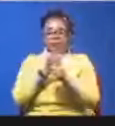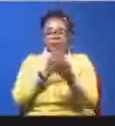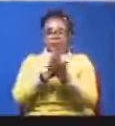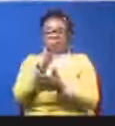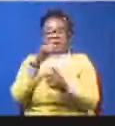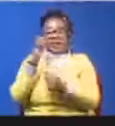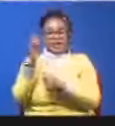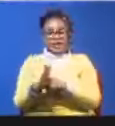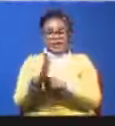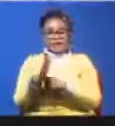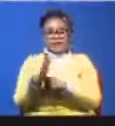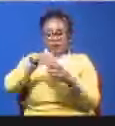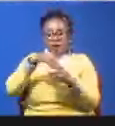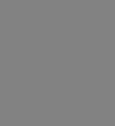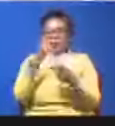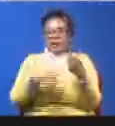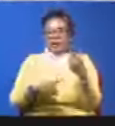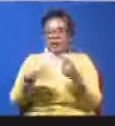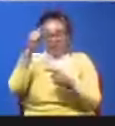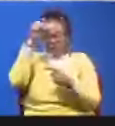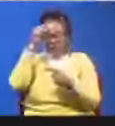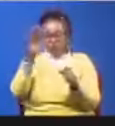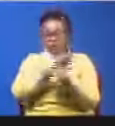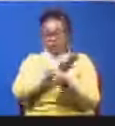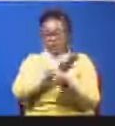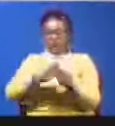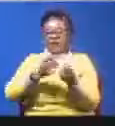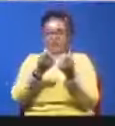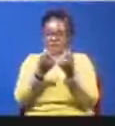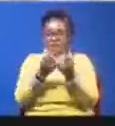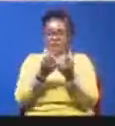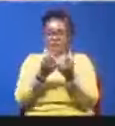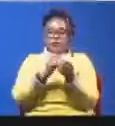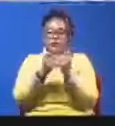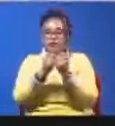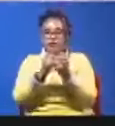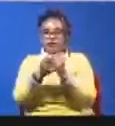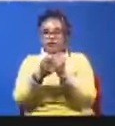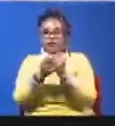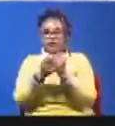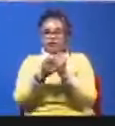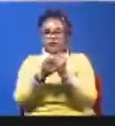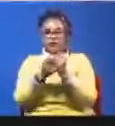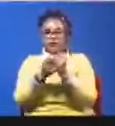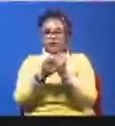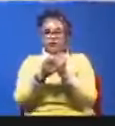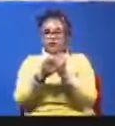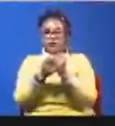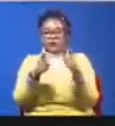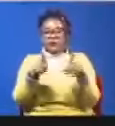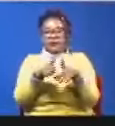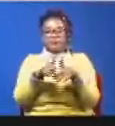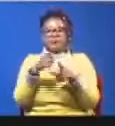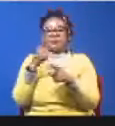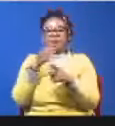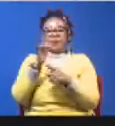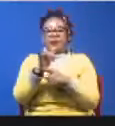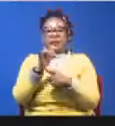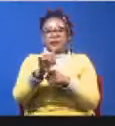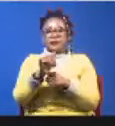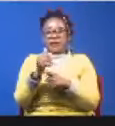ndani ya mwaka mmoja serikali itatekeleza mabadiliko chanya kwa sheria za ushuru. Pia amesema mageuzi hayo maundwa